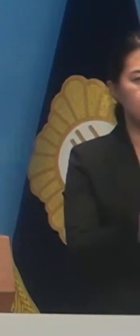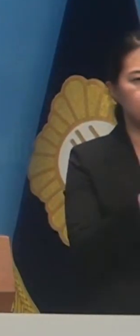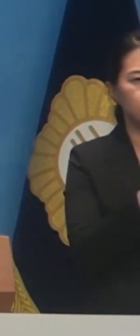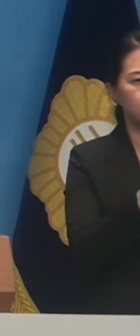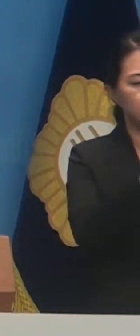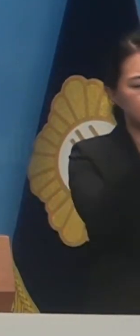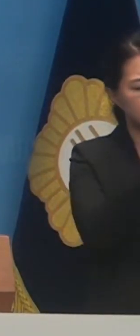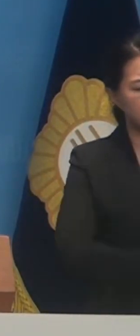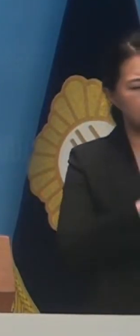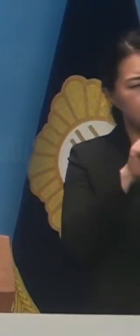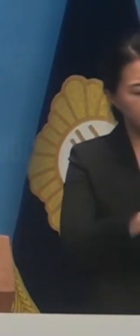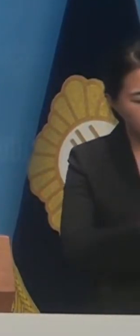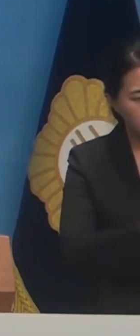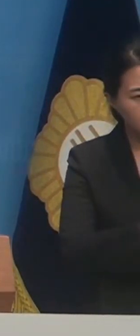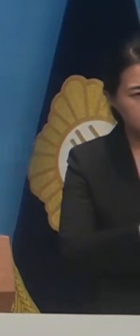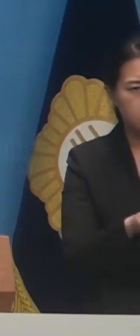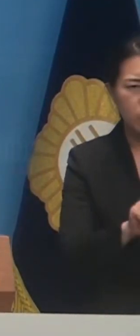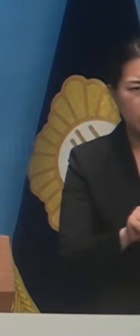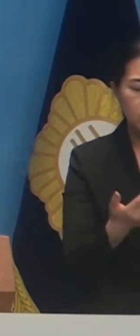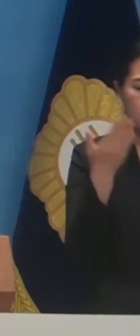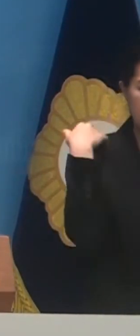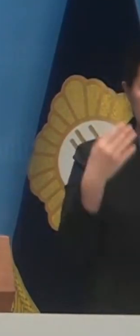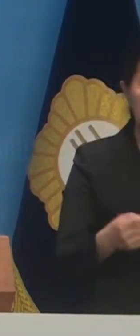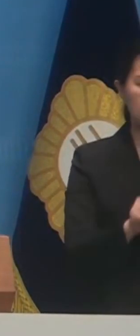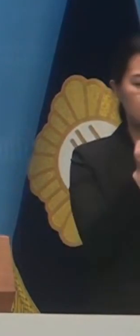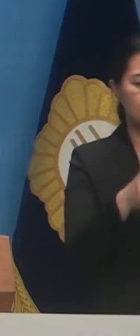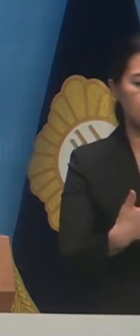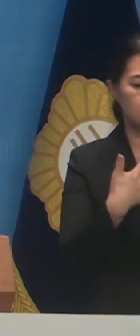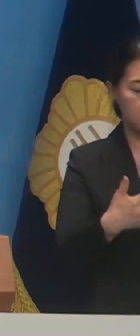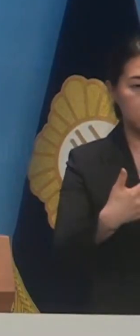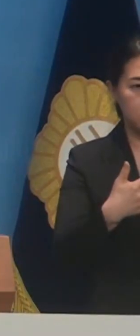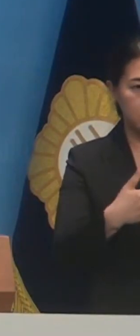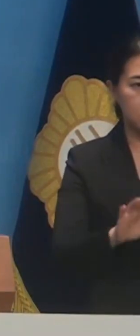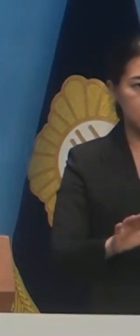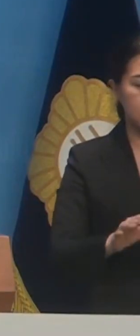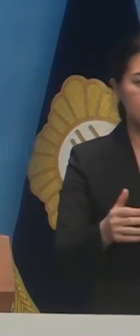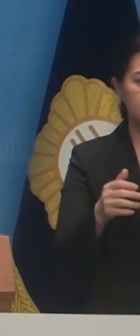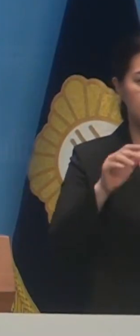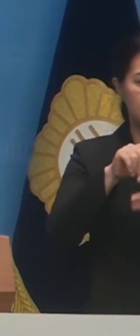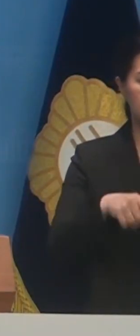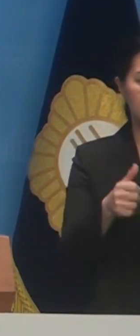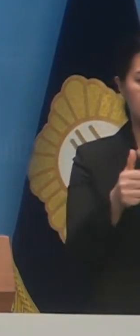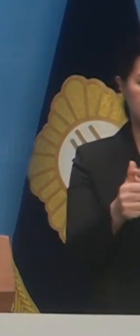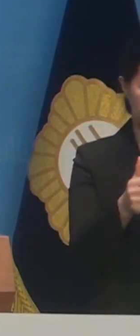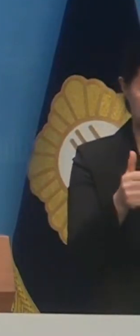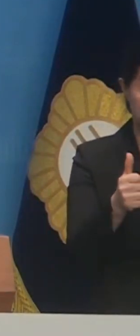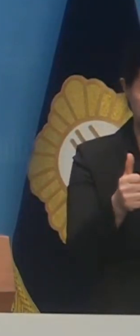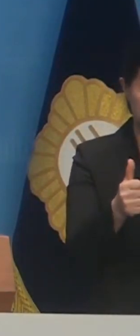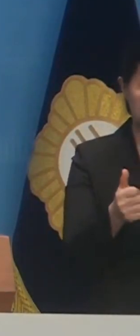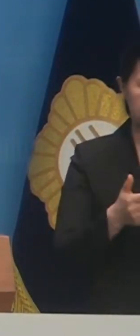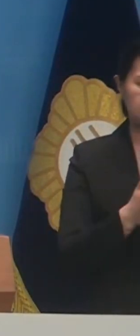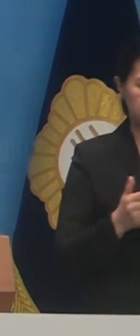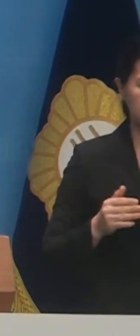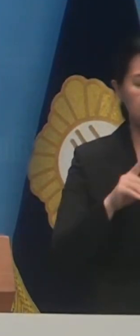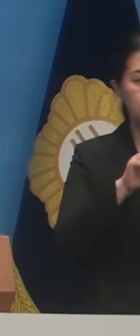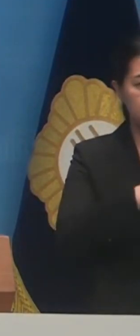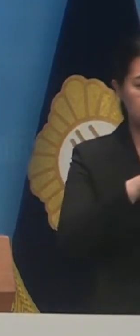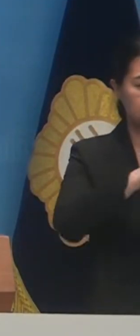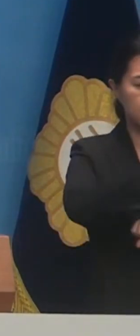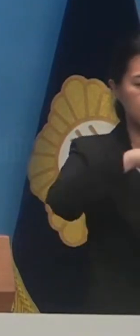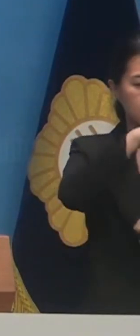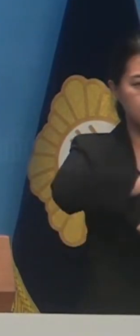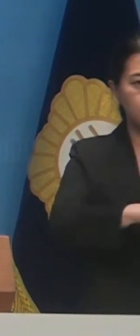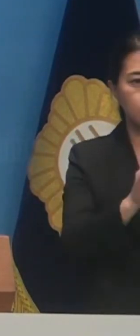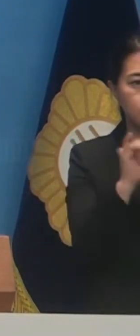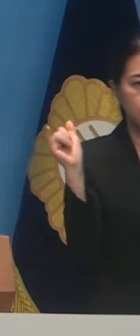역사적이라고밖에 표현할 수 없는 지난해 12월 7일에 탄핵소추안 첫 부결 당시 광장의 많은